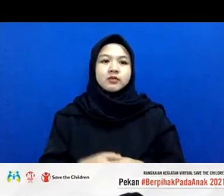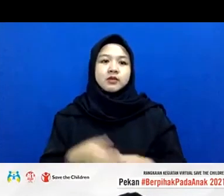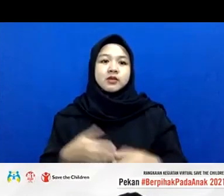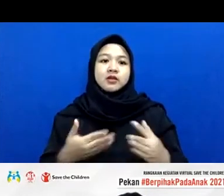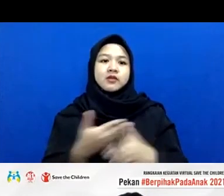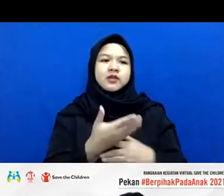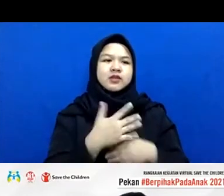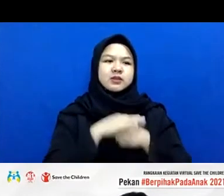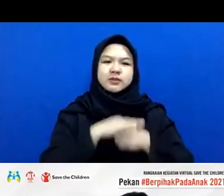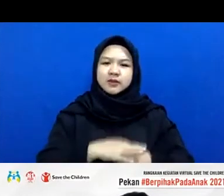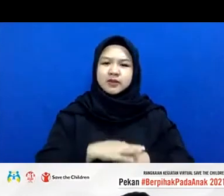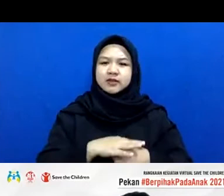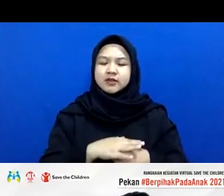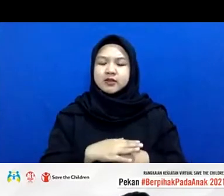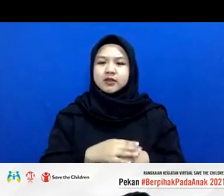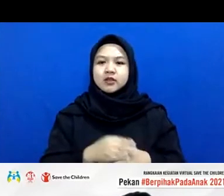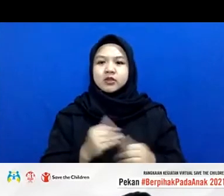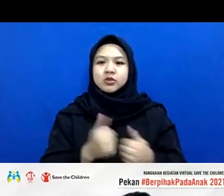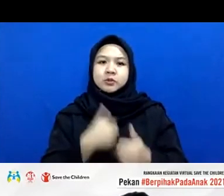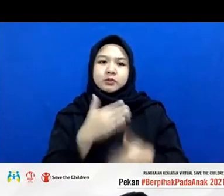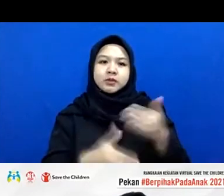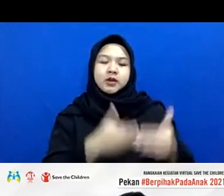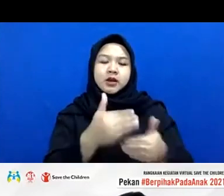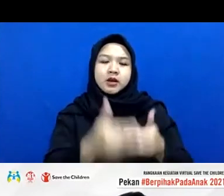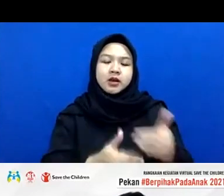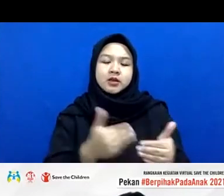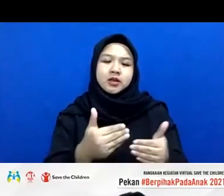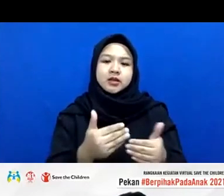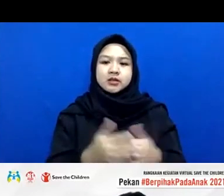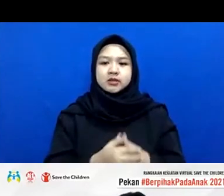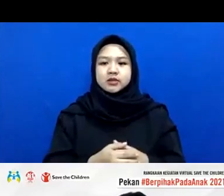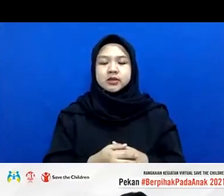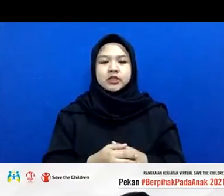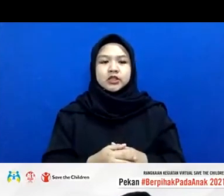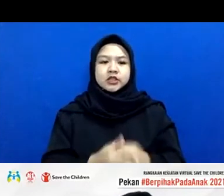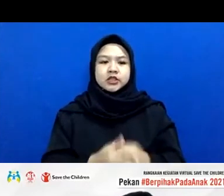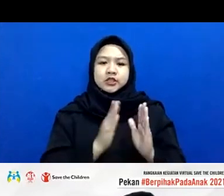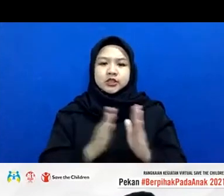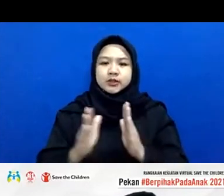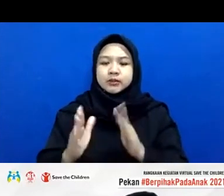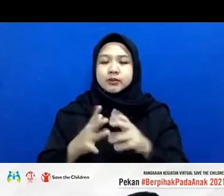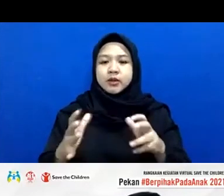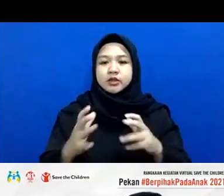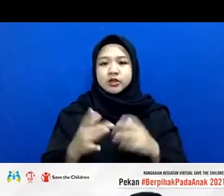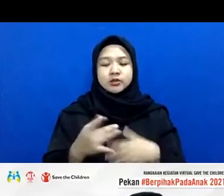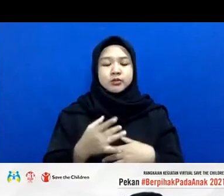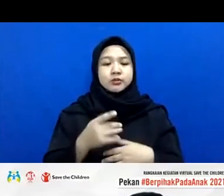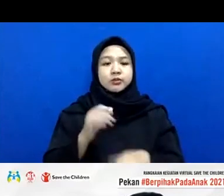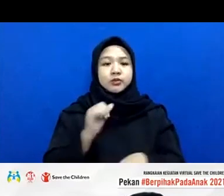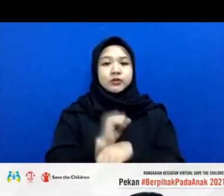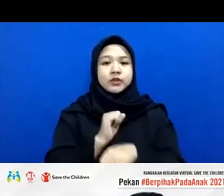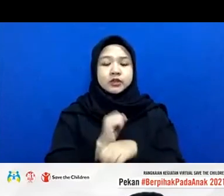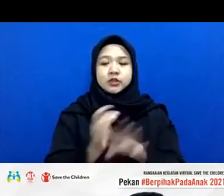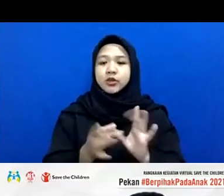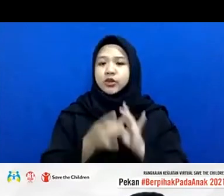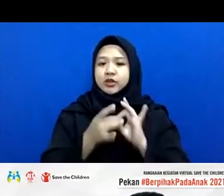pressure, kemudian penanganan dengan multidisiplin, multiprofesi, kemudian bekerja sama